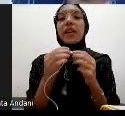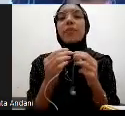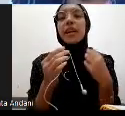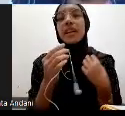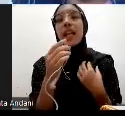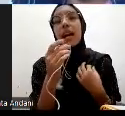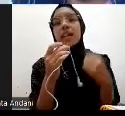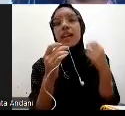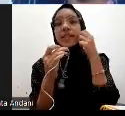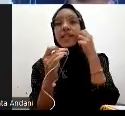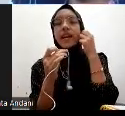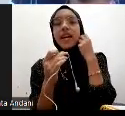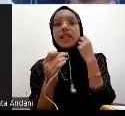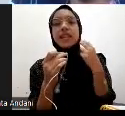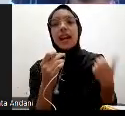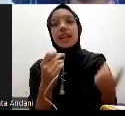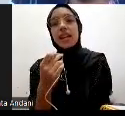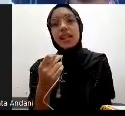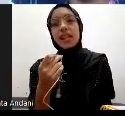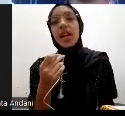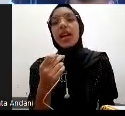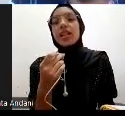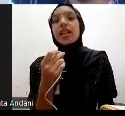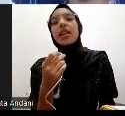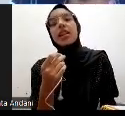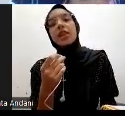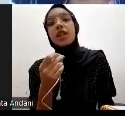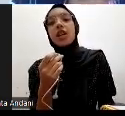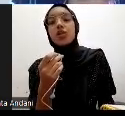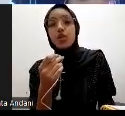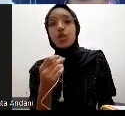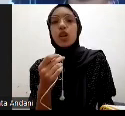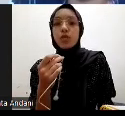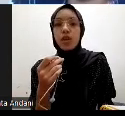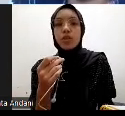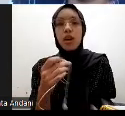Baik, perkenalkan nama saya Sinta Andani dengan NIM